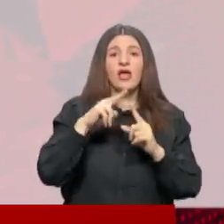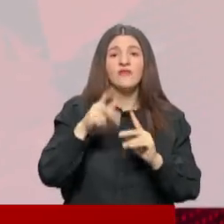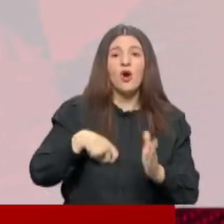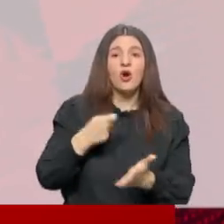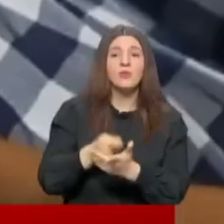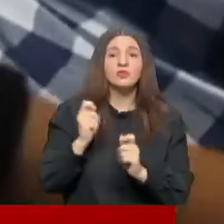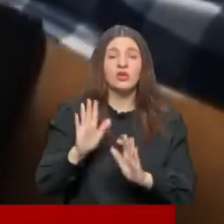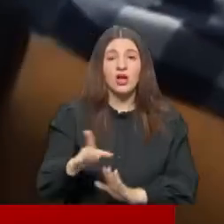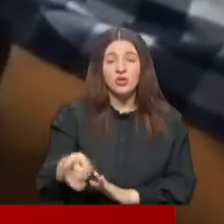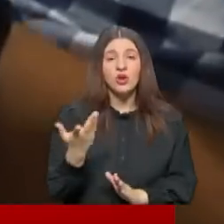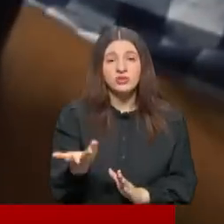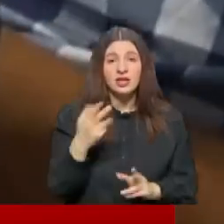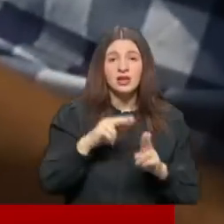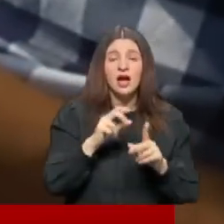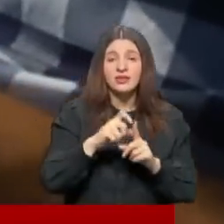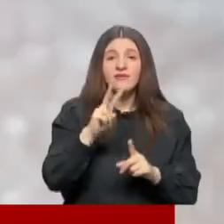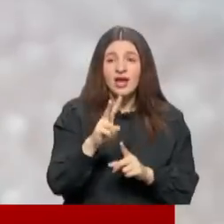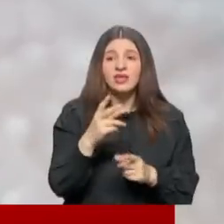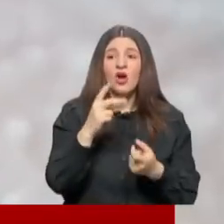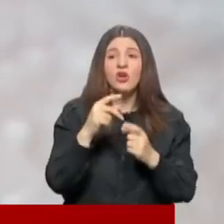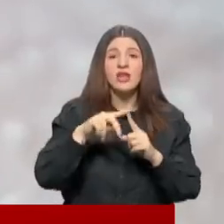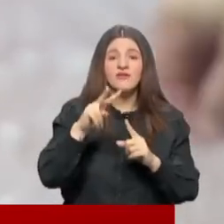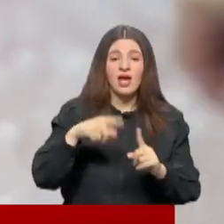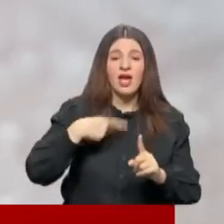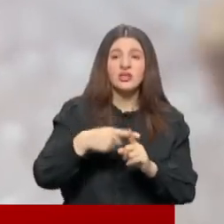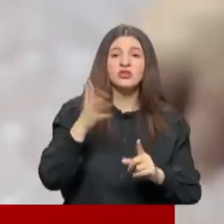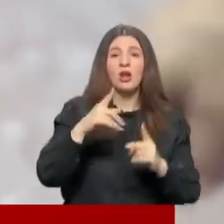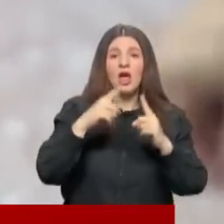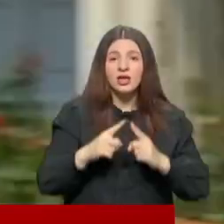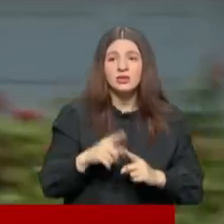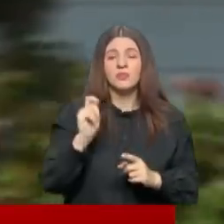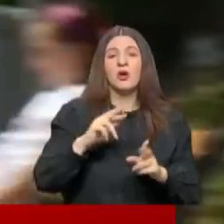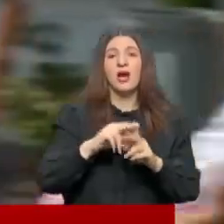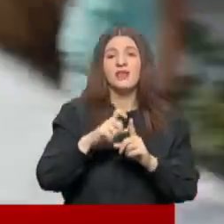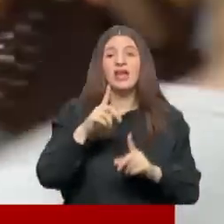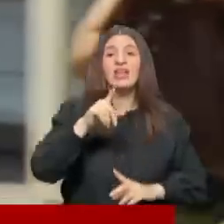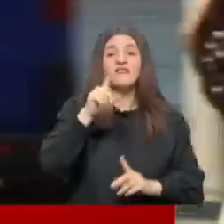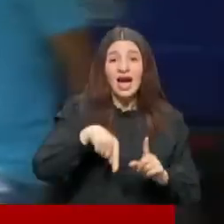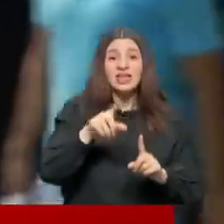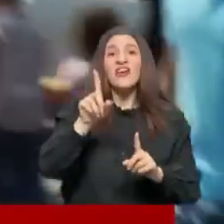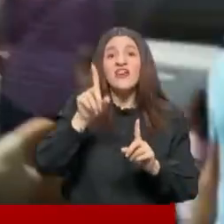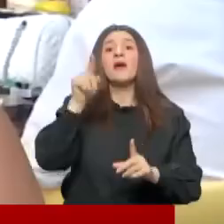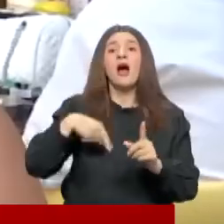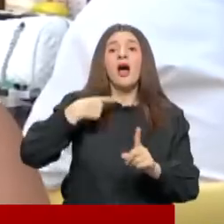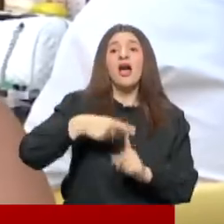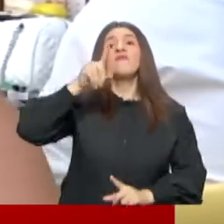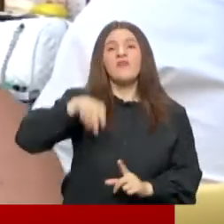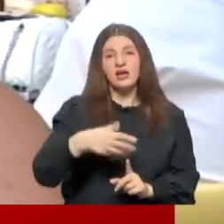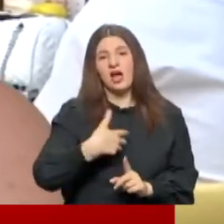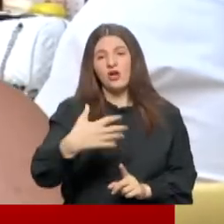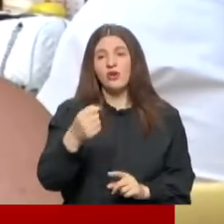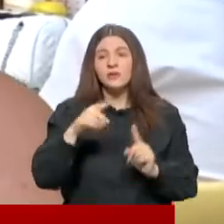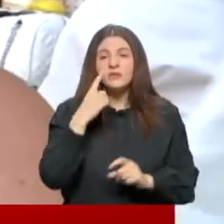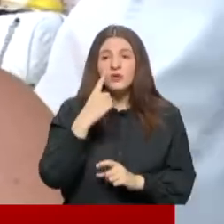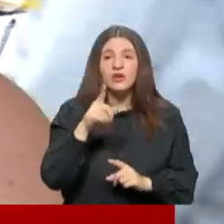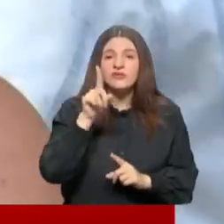ödemek zorunda kalıyor. Üstelik KDV de ÖTV eklendikten sonra hesaplanıyor. Yani verginin de vergisi alınıyor. Bazen